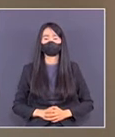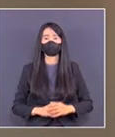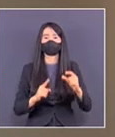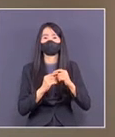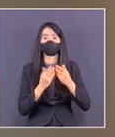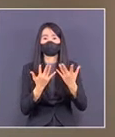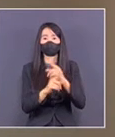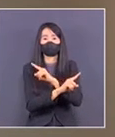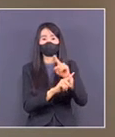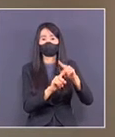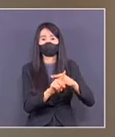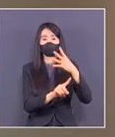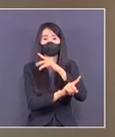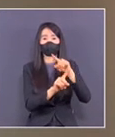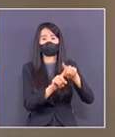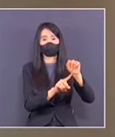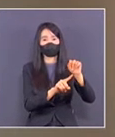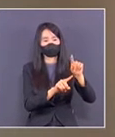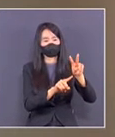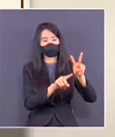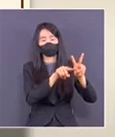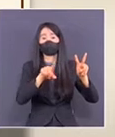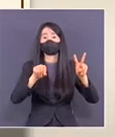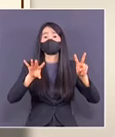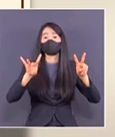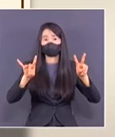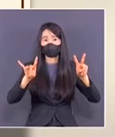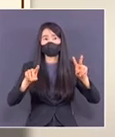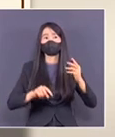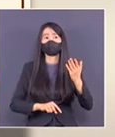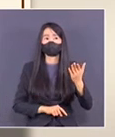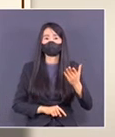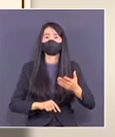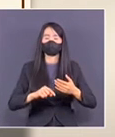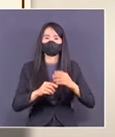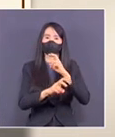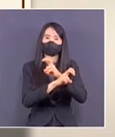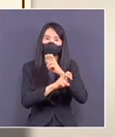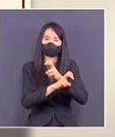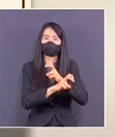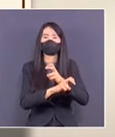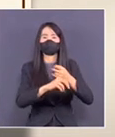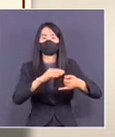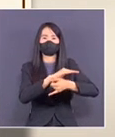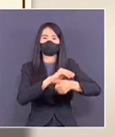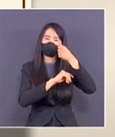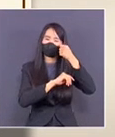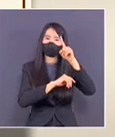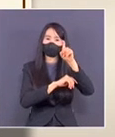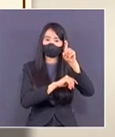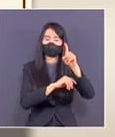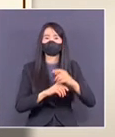รรมตั้งแต่วันที่22ถึง28เมษายนและบรรจุศพไว้100วันเพื่อขอพระราชทานเพลิงศพต่อไป